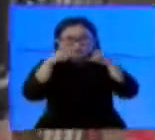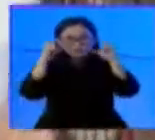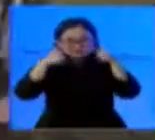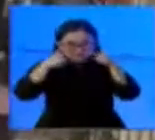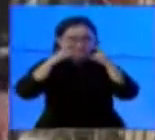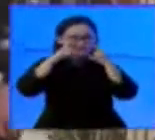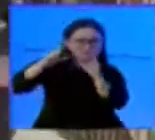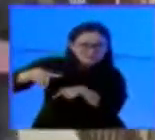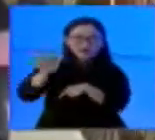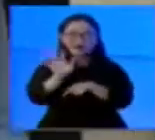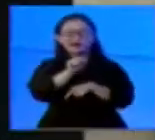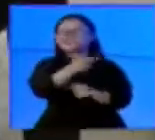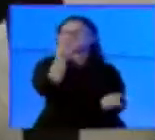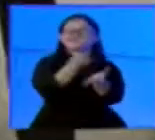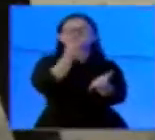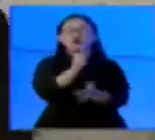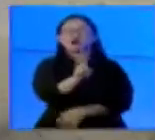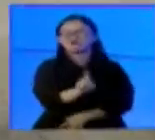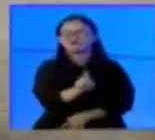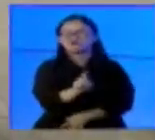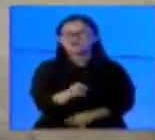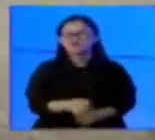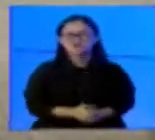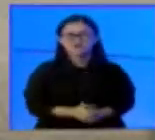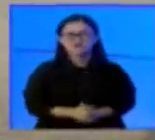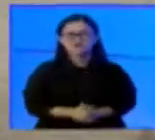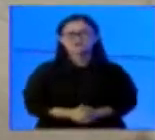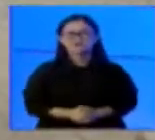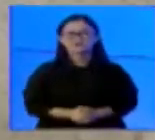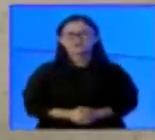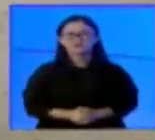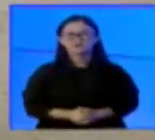Dari Jakarta Pusat, Rani Sanjaya, iNews, melaporkan.